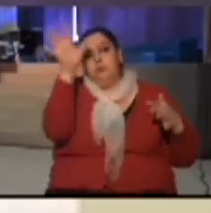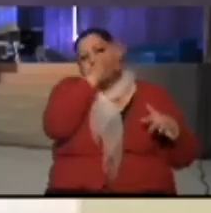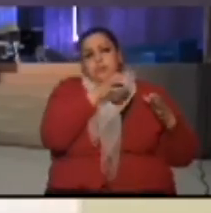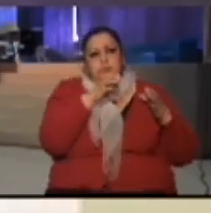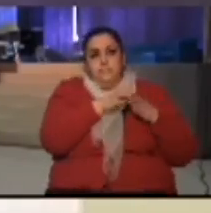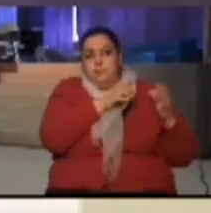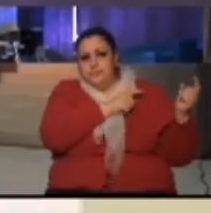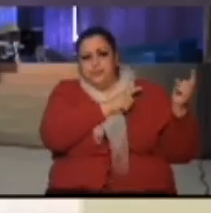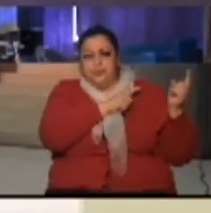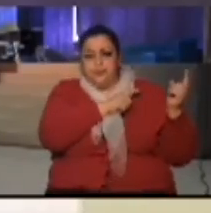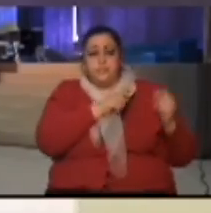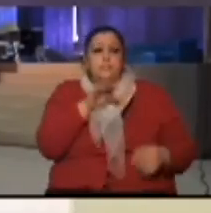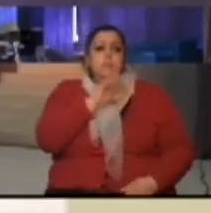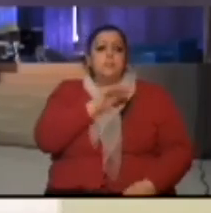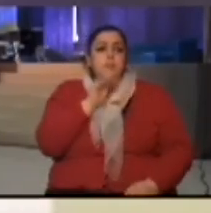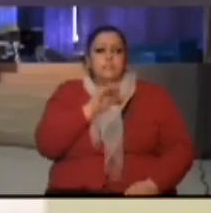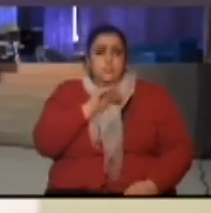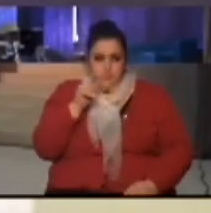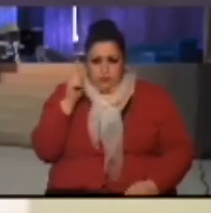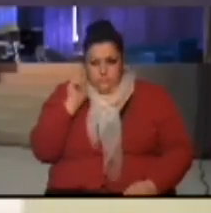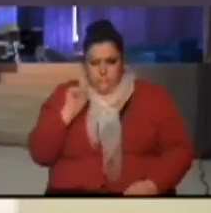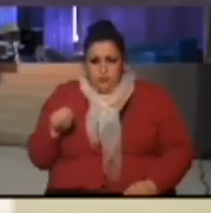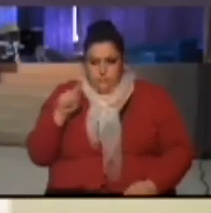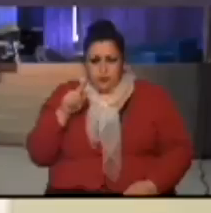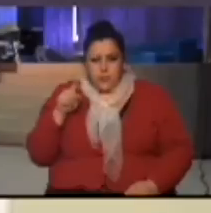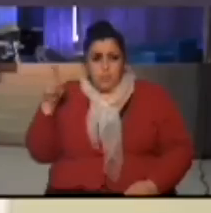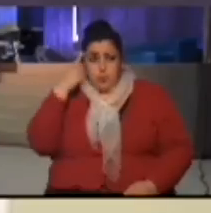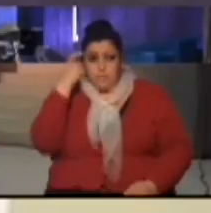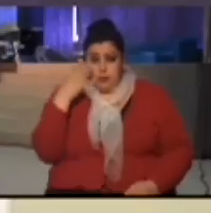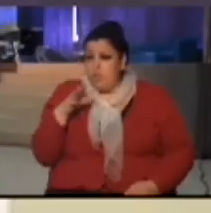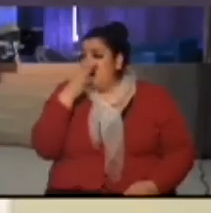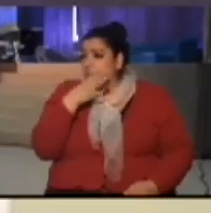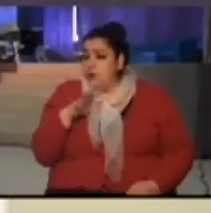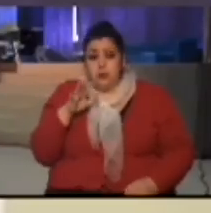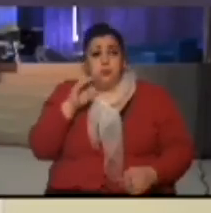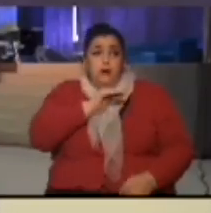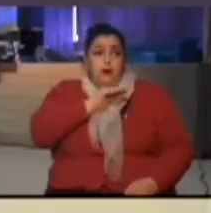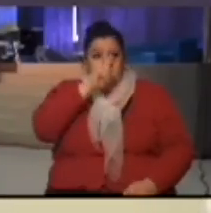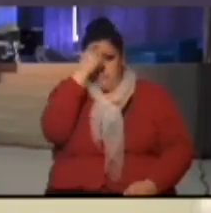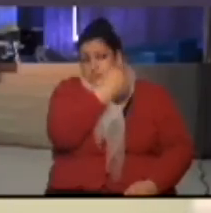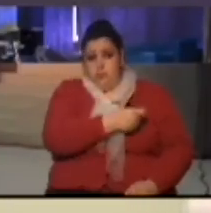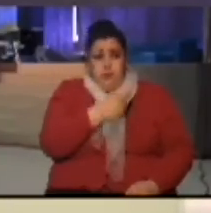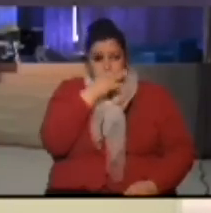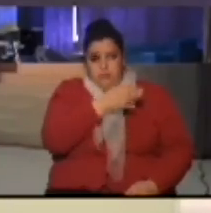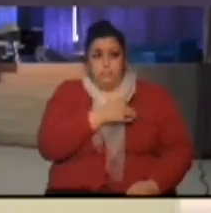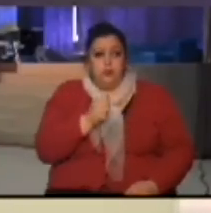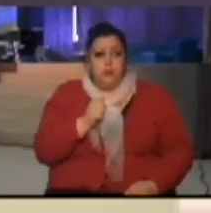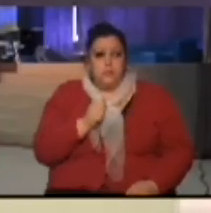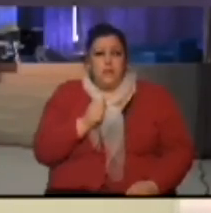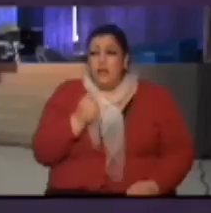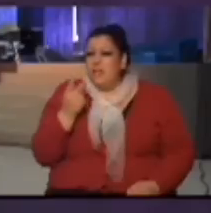այդո էլի թագավորն է լսում, իրանք մտածում են, չէ, իրանք հենց են չենամ, ինչպես լսում ու թռնում են, չէ, մի քանի հոգու են